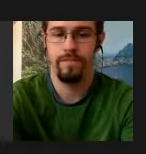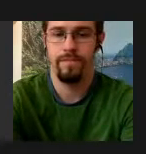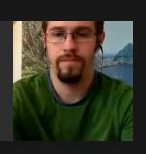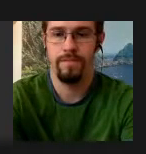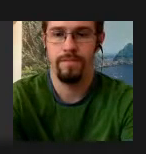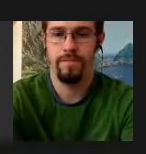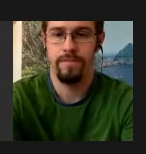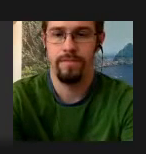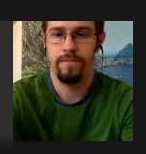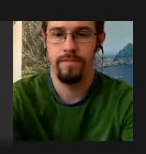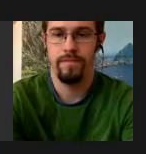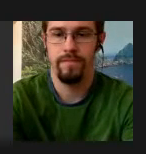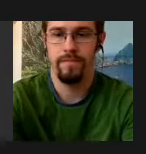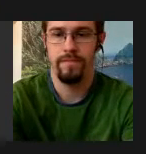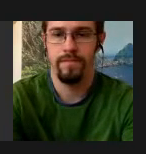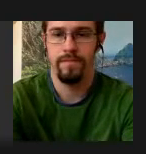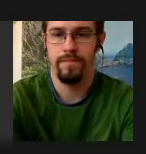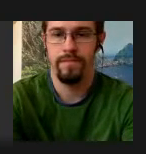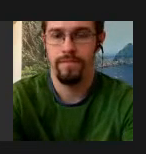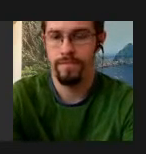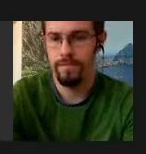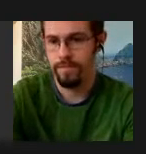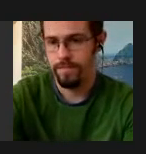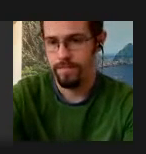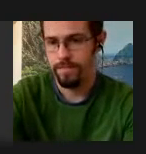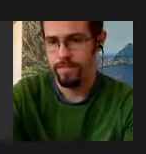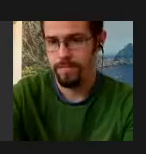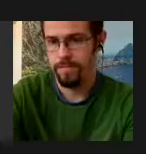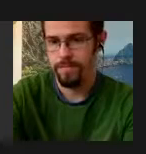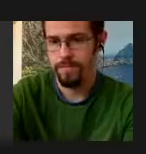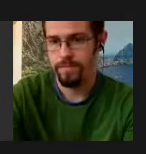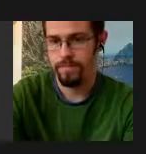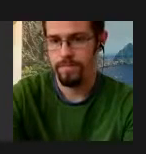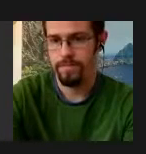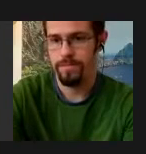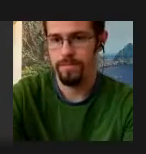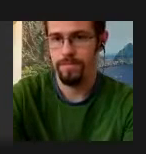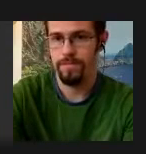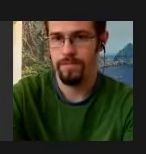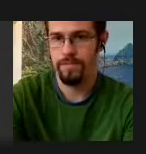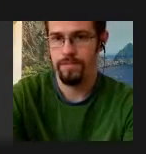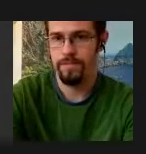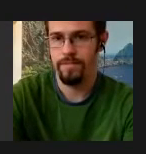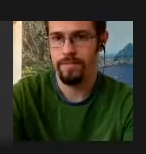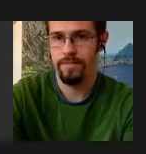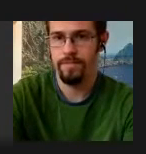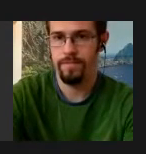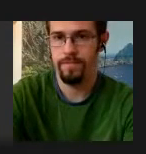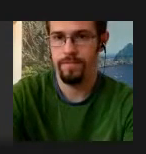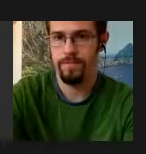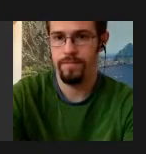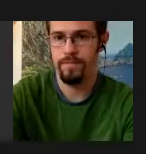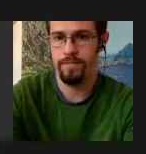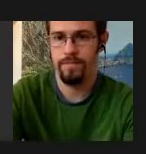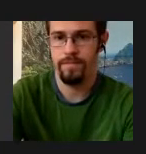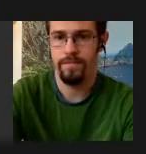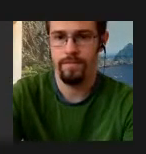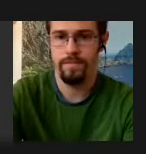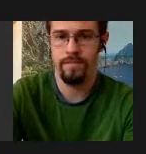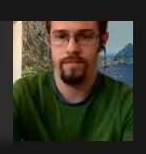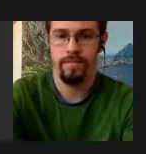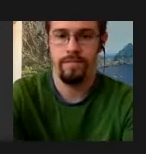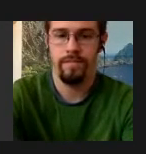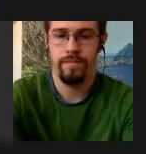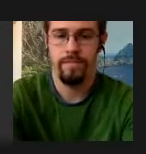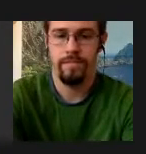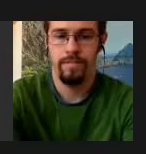أحد المشاركات التي حزت في نفسي والتي لا يمكن أن أنساها فقد أثرت في كثيرا شكرا لك جزيلا من أجل